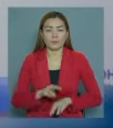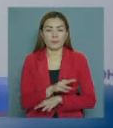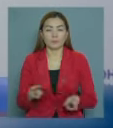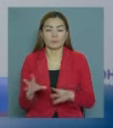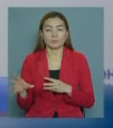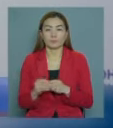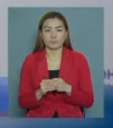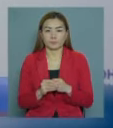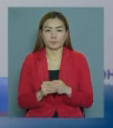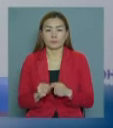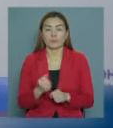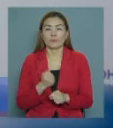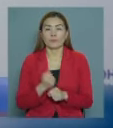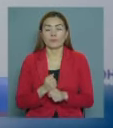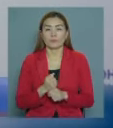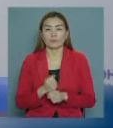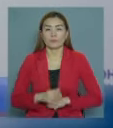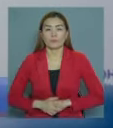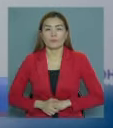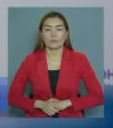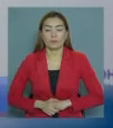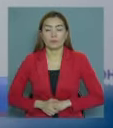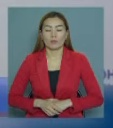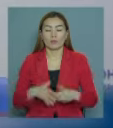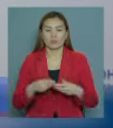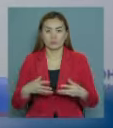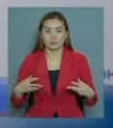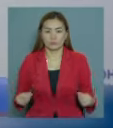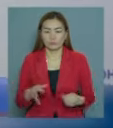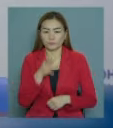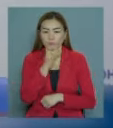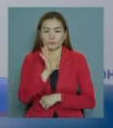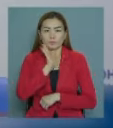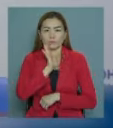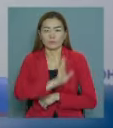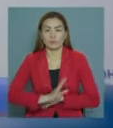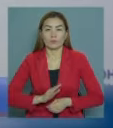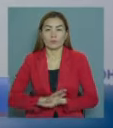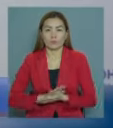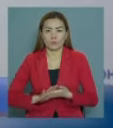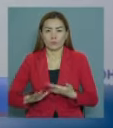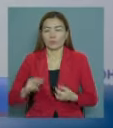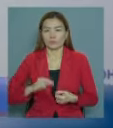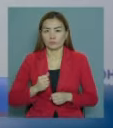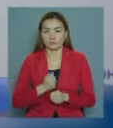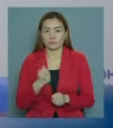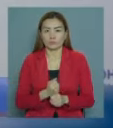министрлікпен бірлесіп жаңа көктемгі мезгілде сол түп тереңдету жұмыстарын